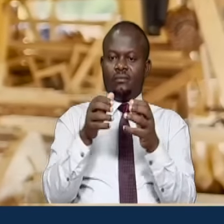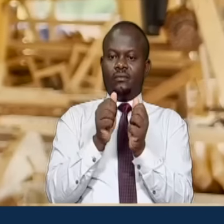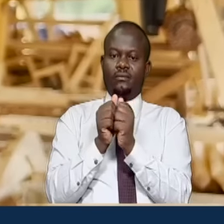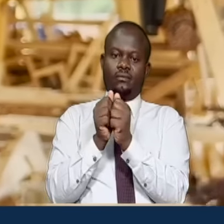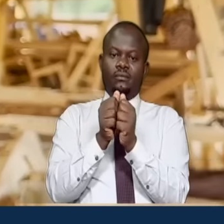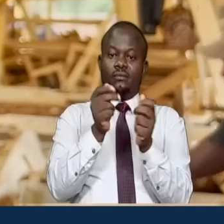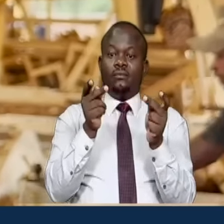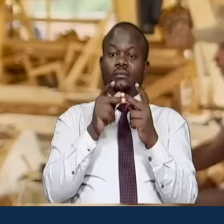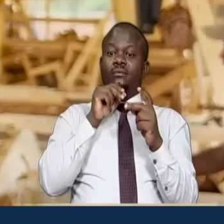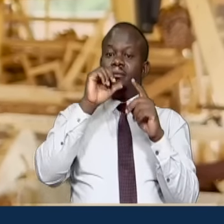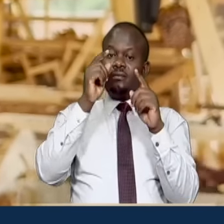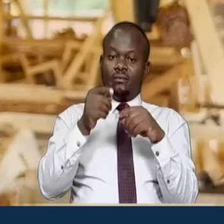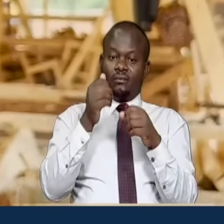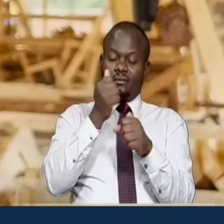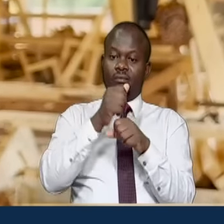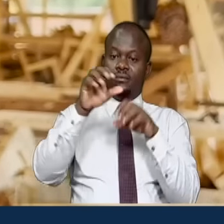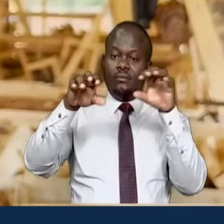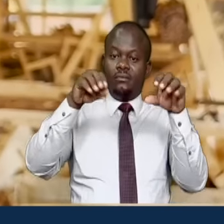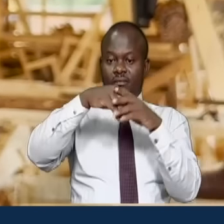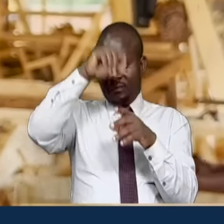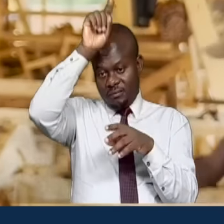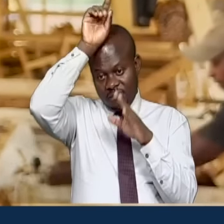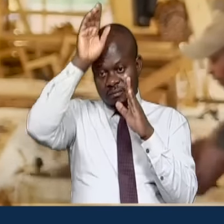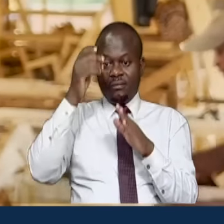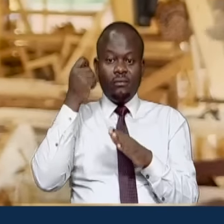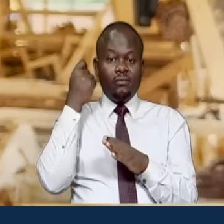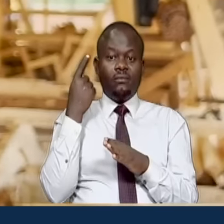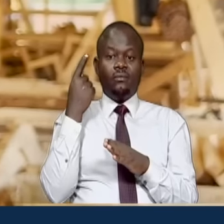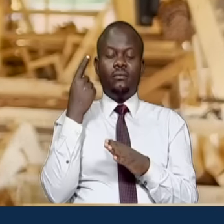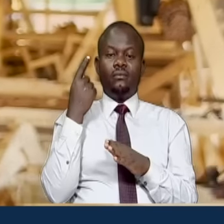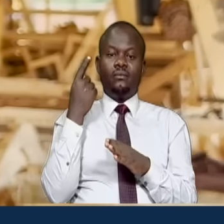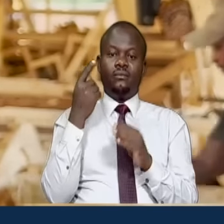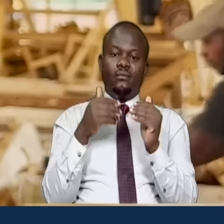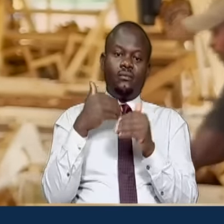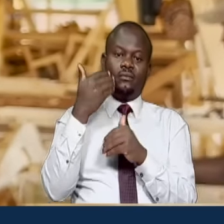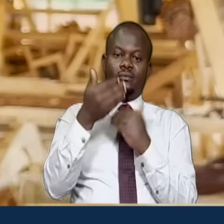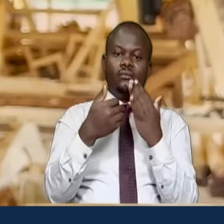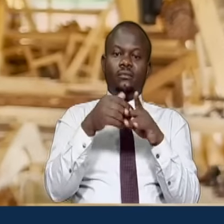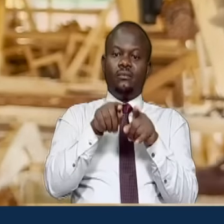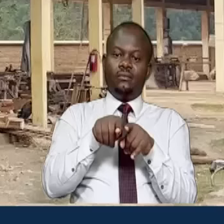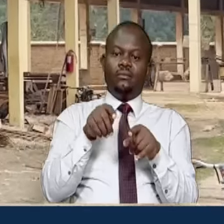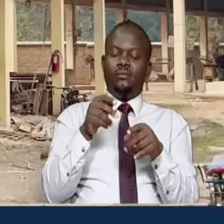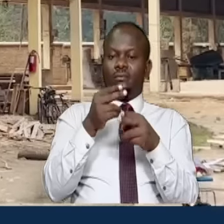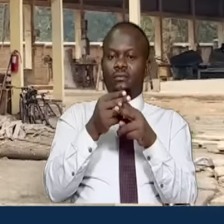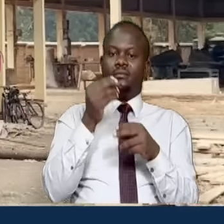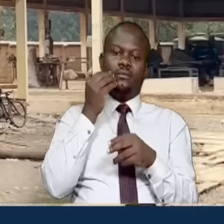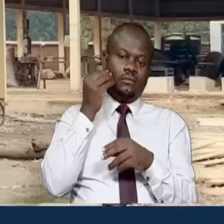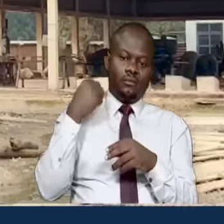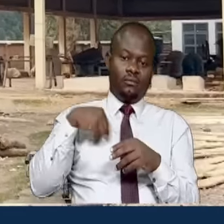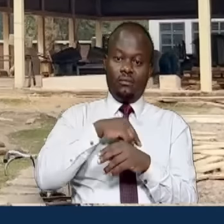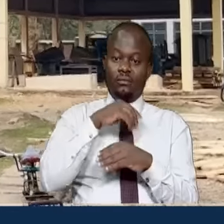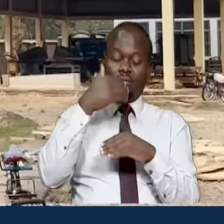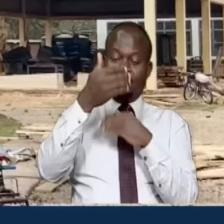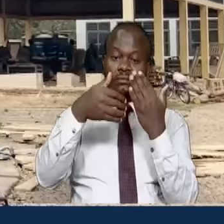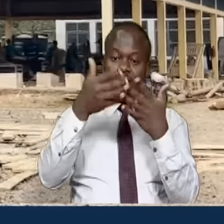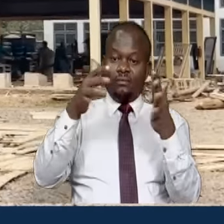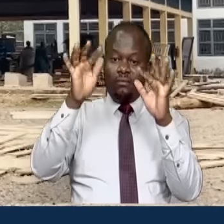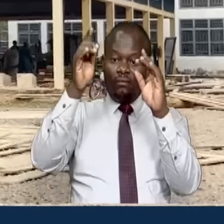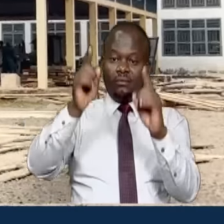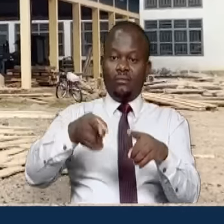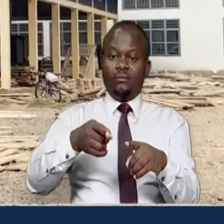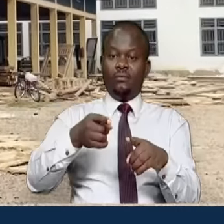katari kaza twakoreraga hirya no hino mu cyaro, urumva nahita nk'umungu zacu. Ariko agakiriro kamaze kuhagera